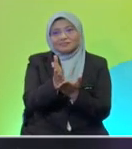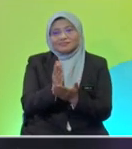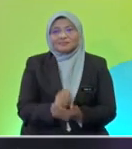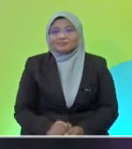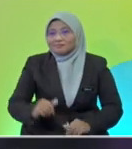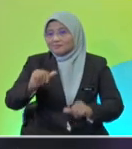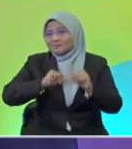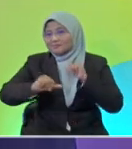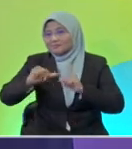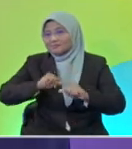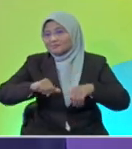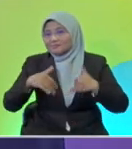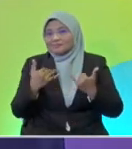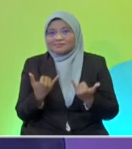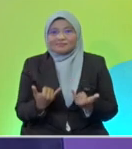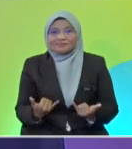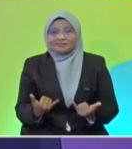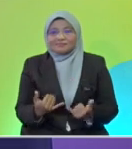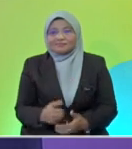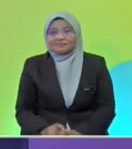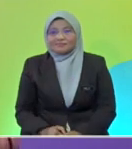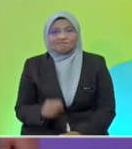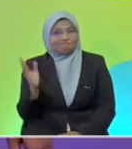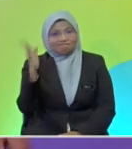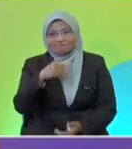kita akan activity